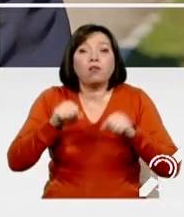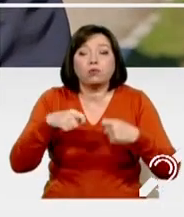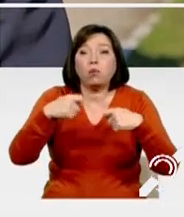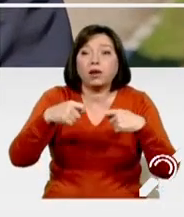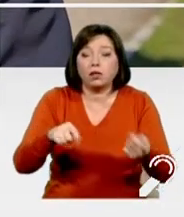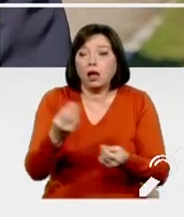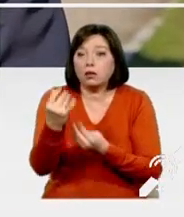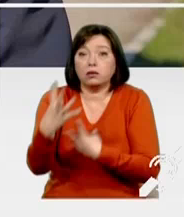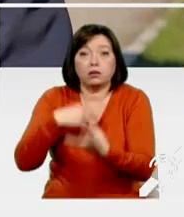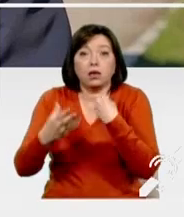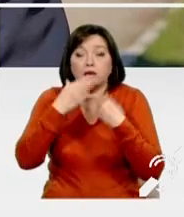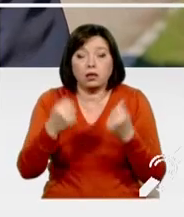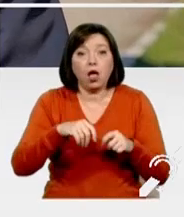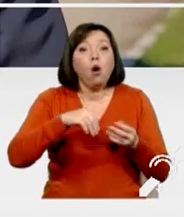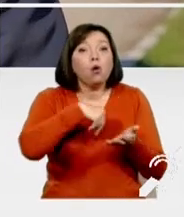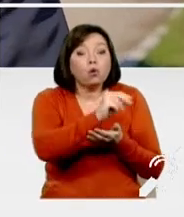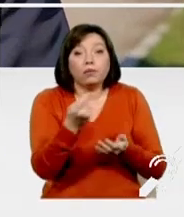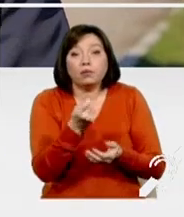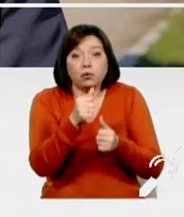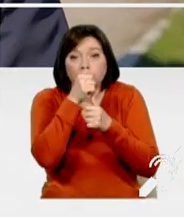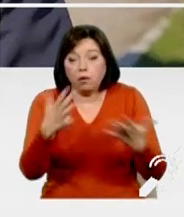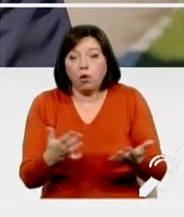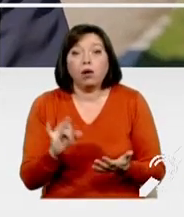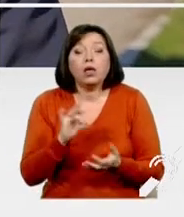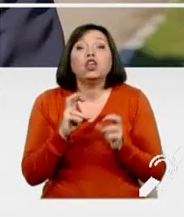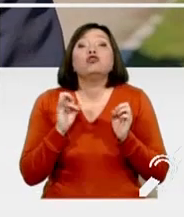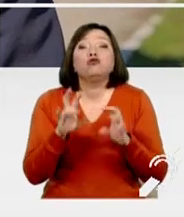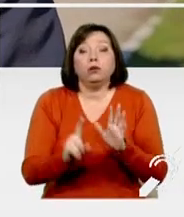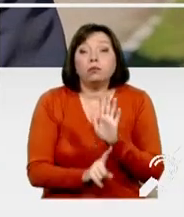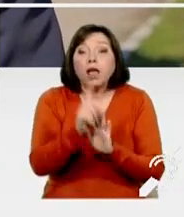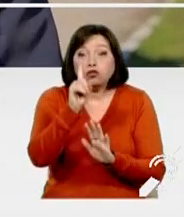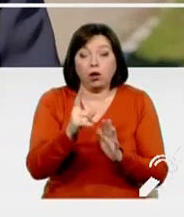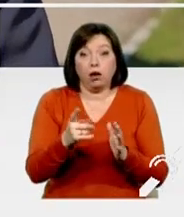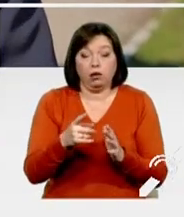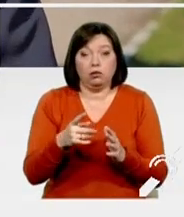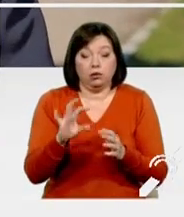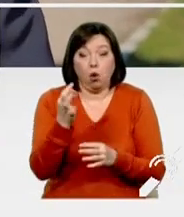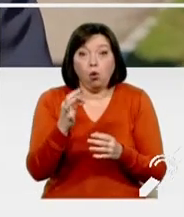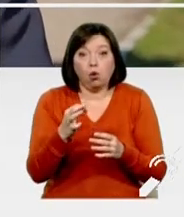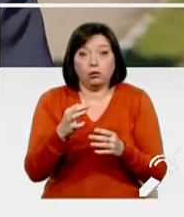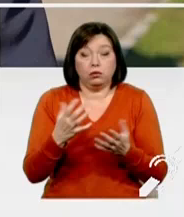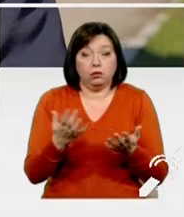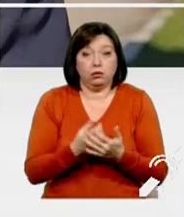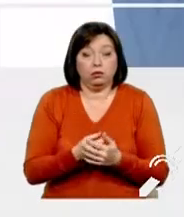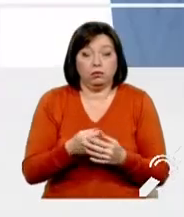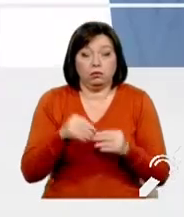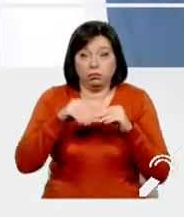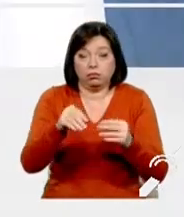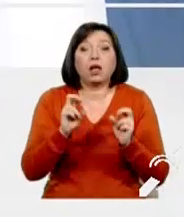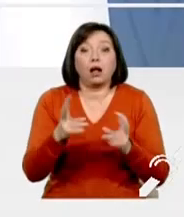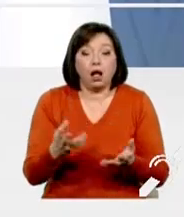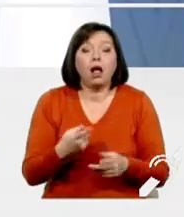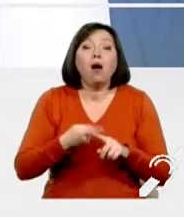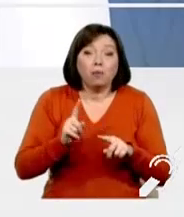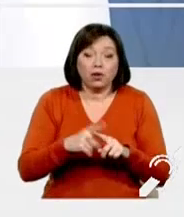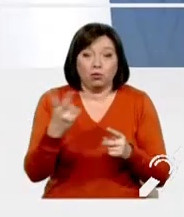mijloace financiare ca să-și cumpere semințe de grâu și cu ce să înceapă acest sezon agricol începând cu toamna anului 2024. Să facem